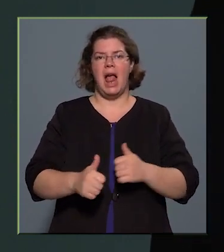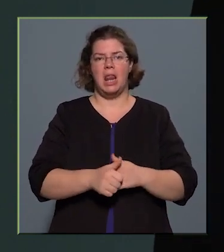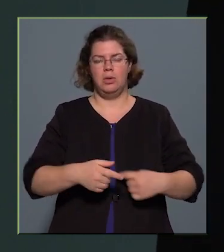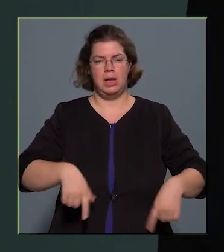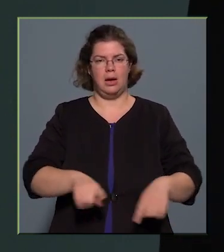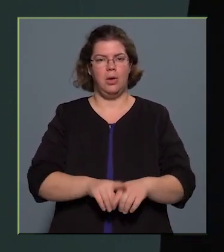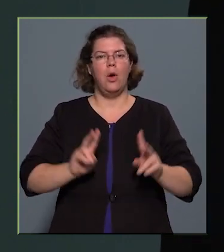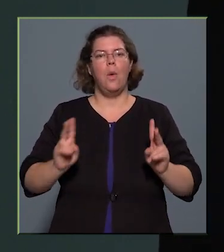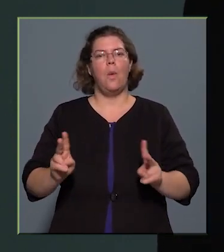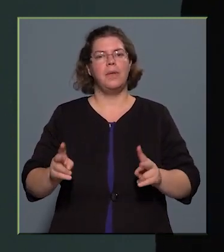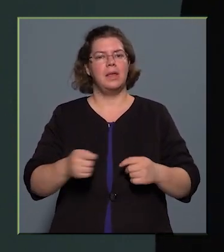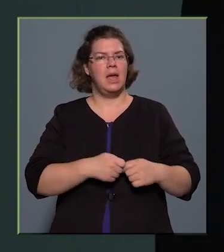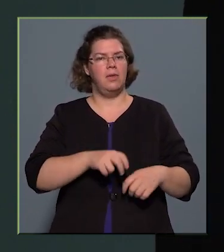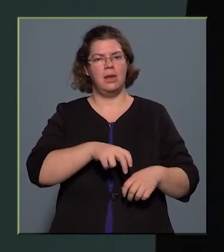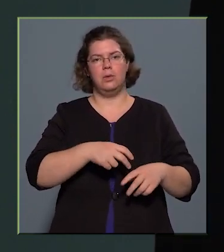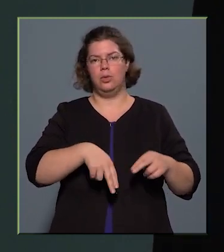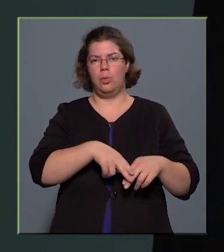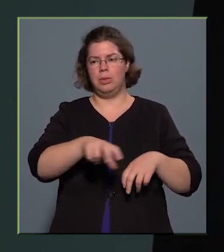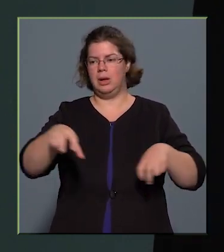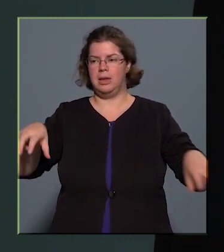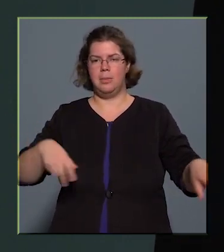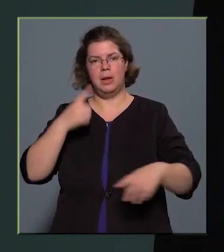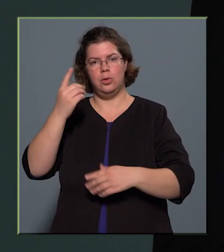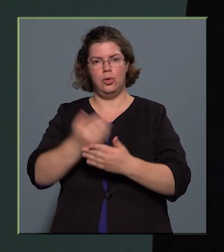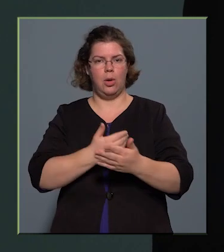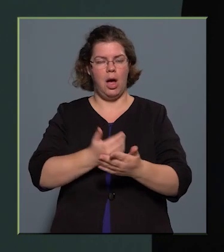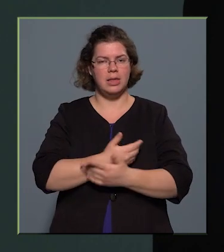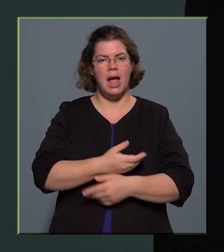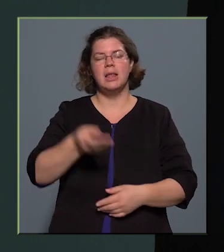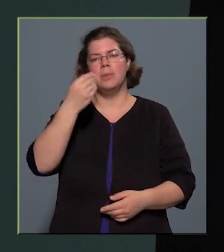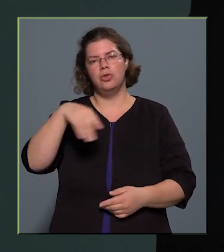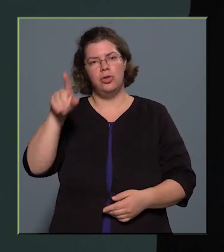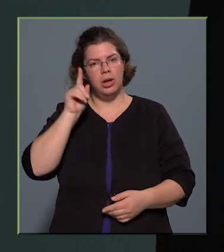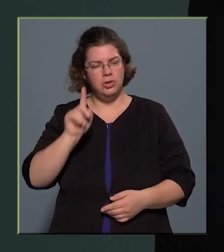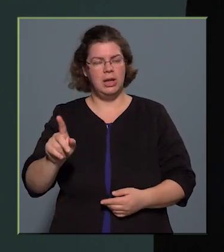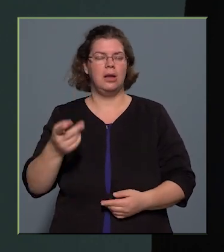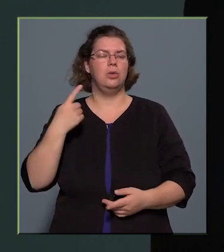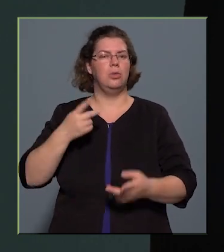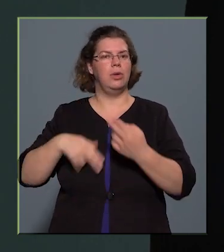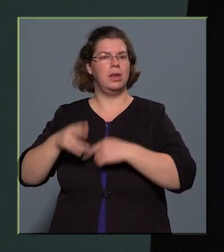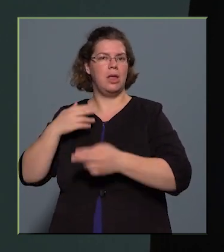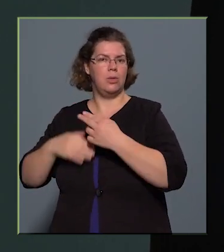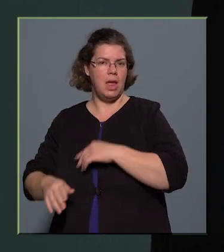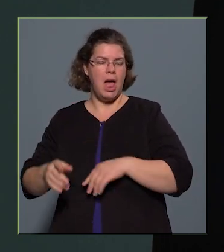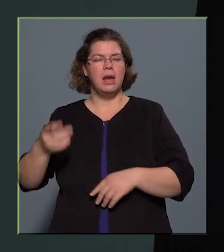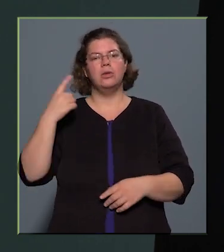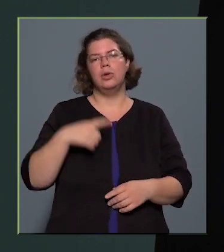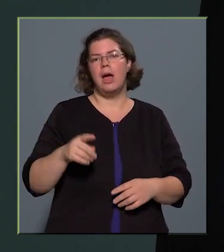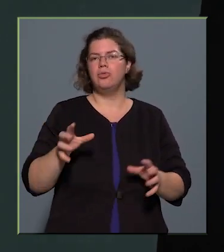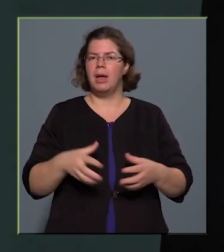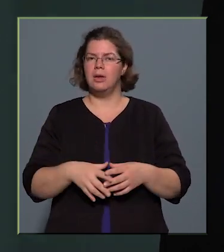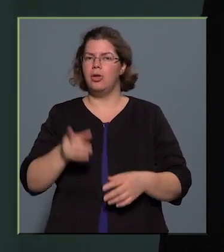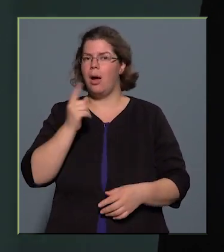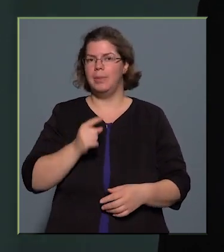a szervezetünk többi részeibe is tudjuk használni a mesterséges intelligenciát, vissza tudunk nyúlni erre a tudásbázisra, amit itt a